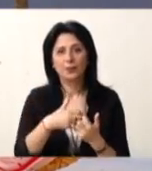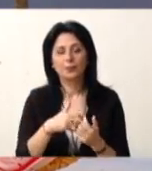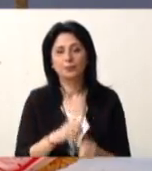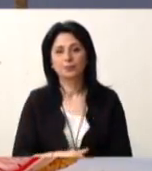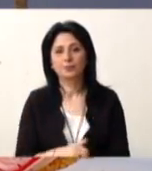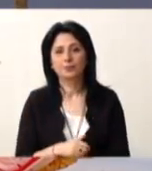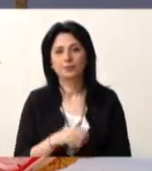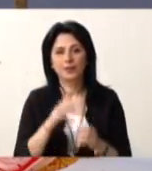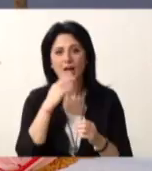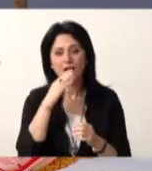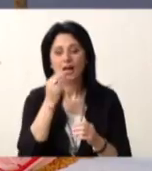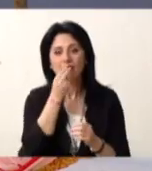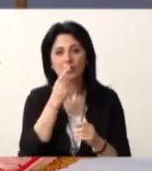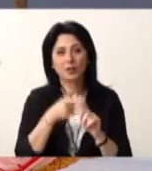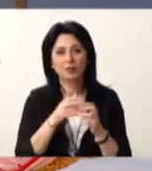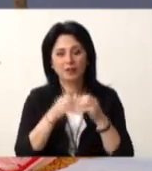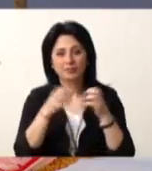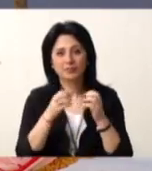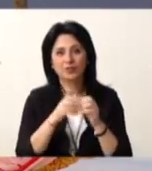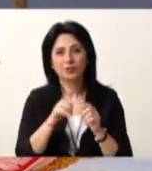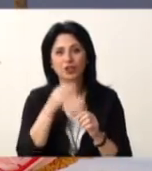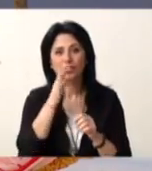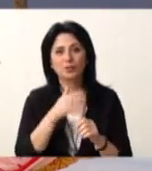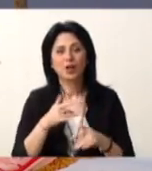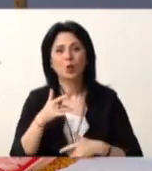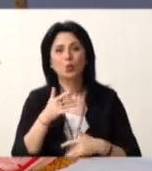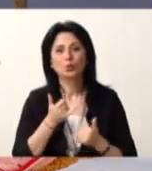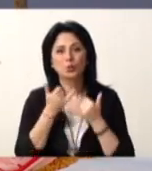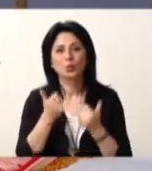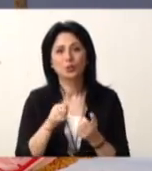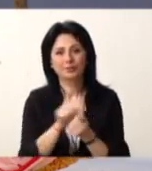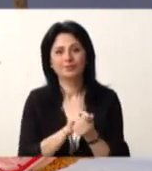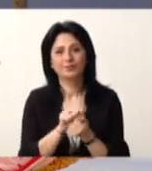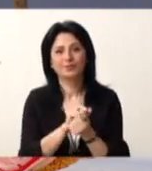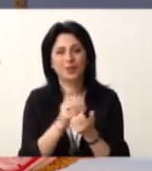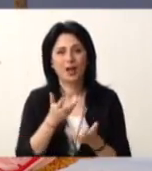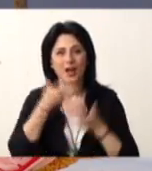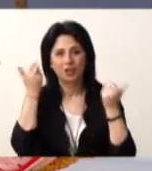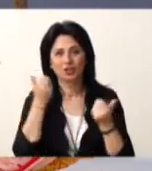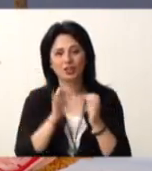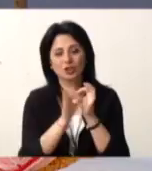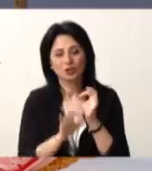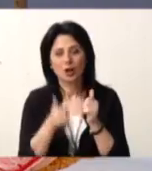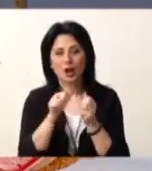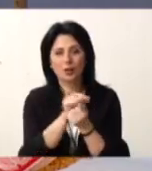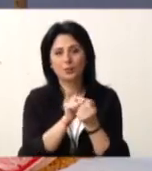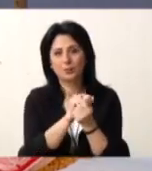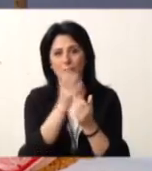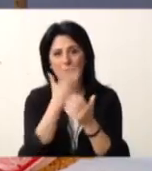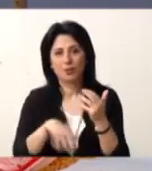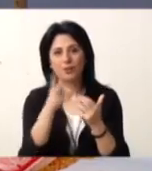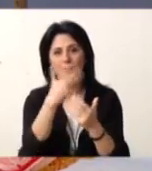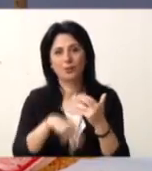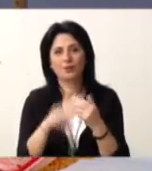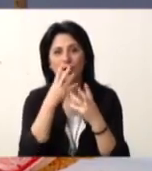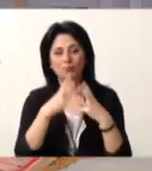კარგად დახუცმაცებს საჭმელს და მეორე გაუადვილდება უკვე შემდეგ მუშაძლავის ტრაქტის შემდეგ ორგანოებს, ნაწლავებს, რომ კარგად გადაამუშავონ და კარგად